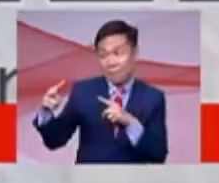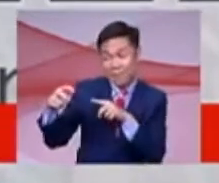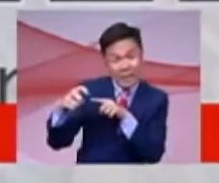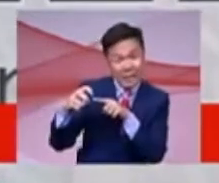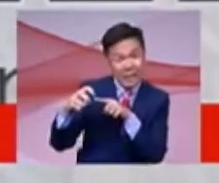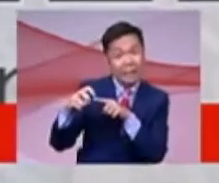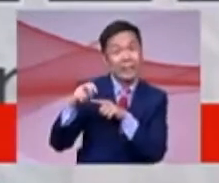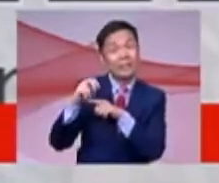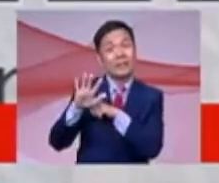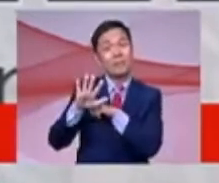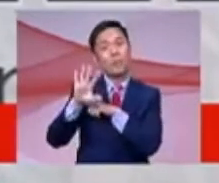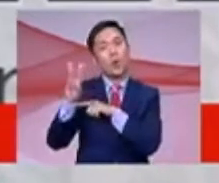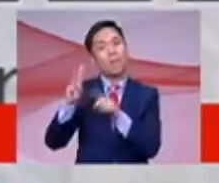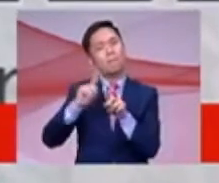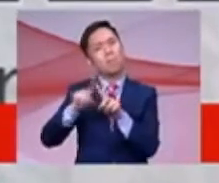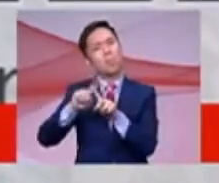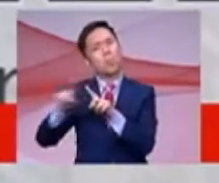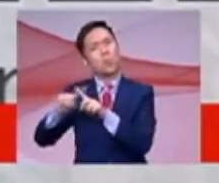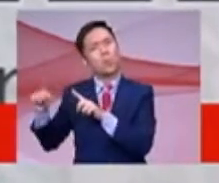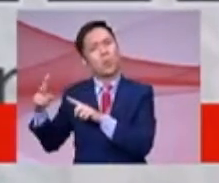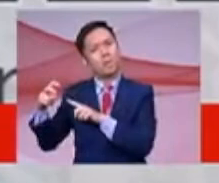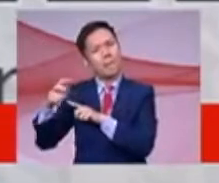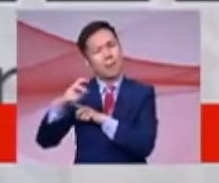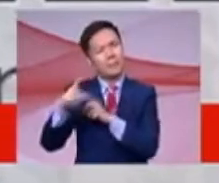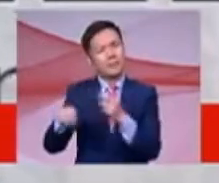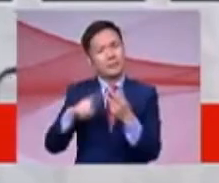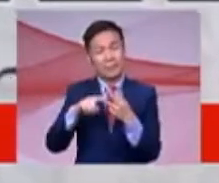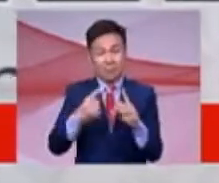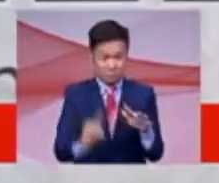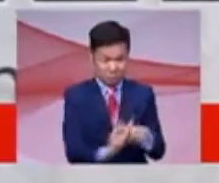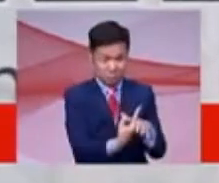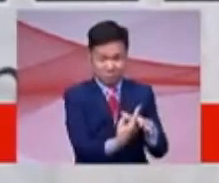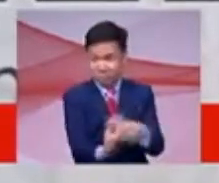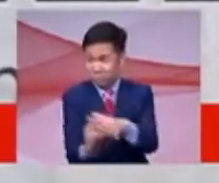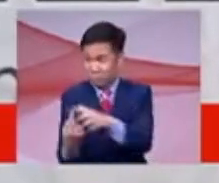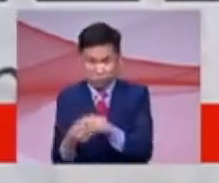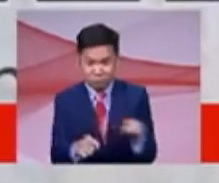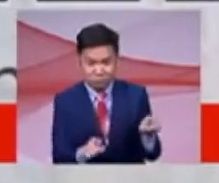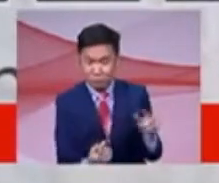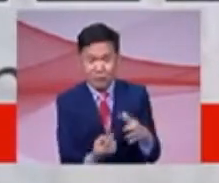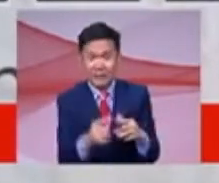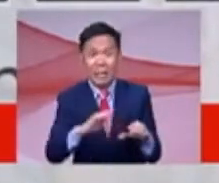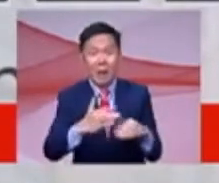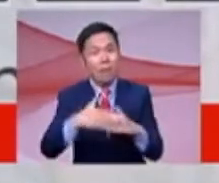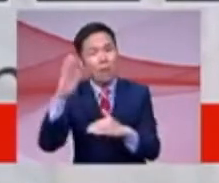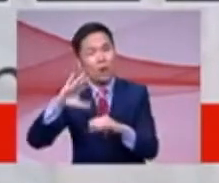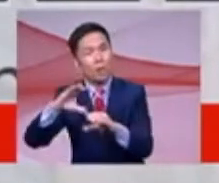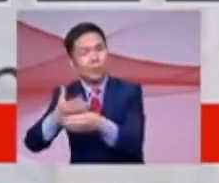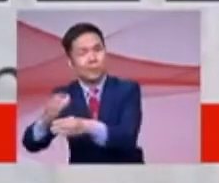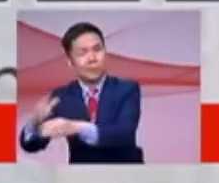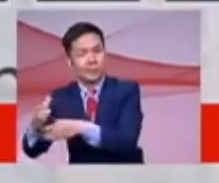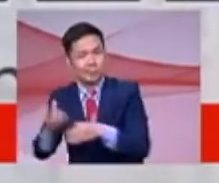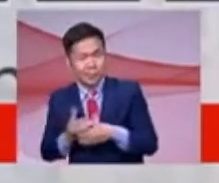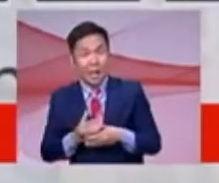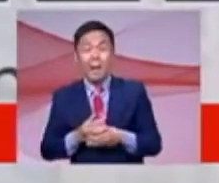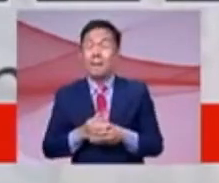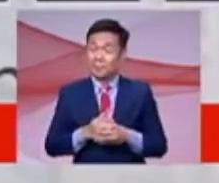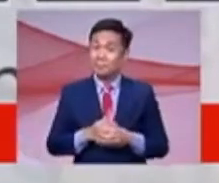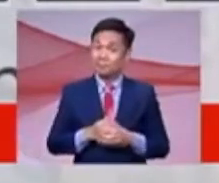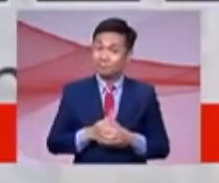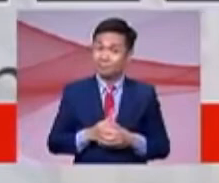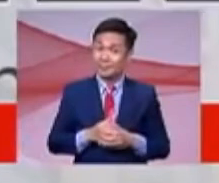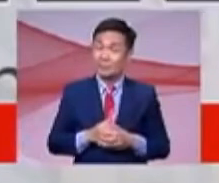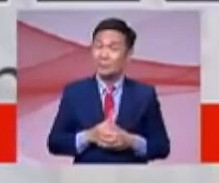hanya 56 varian, tetapi kes-kes sporadik lebih pada kes-kes kluster. Jadi maksud dia